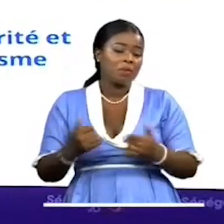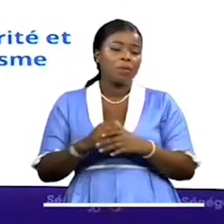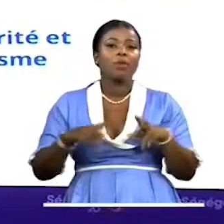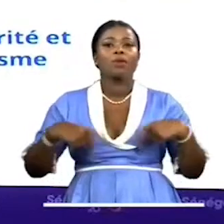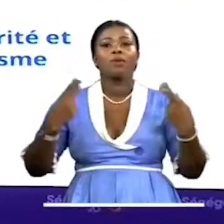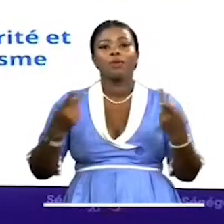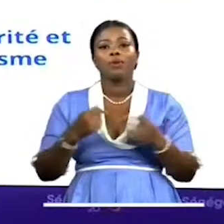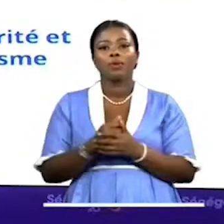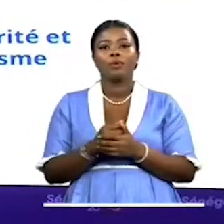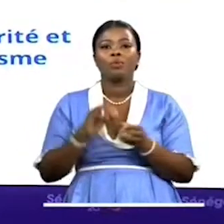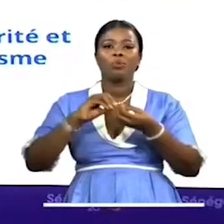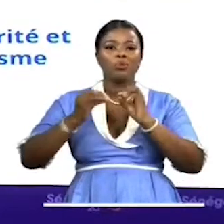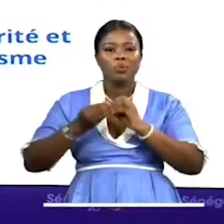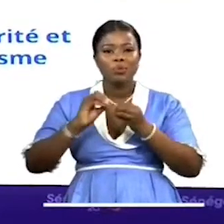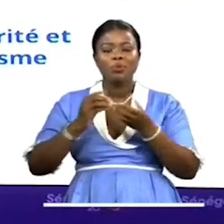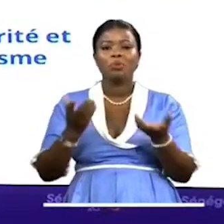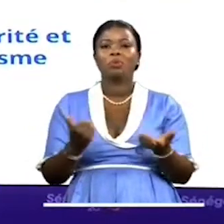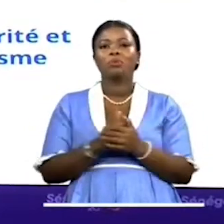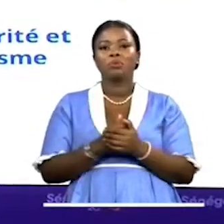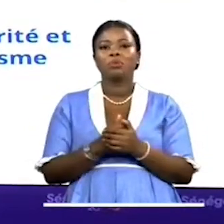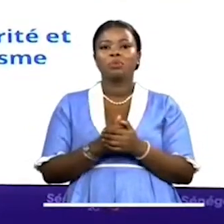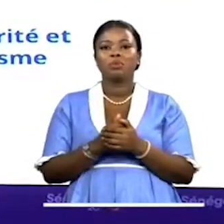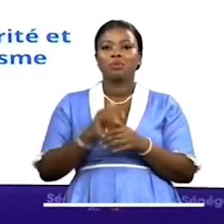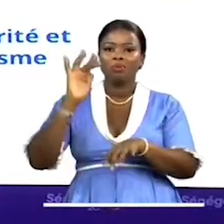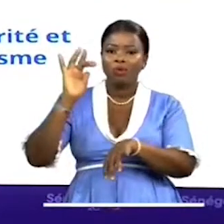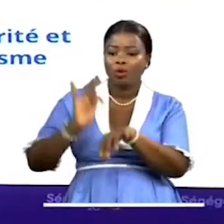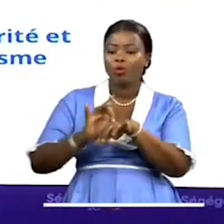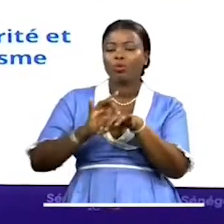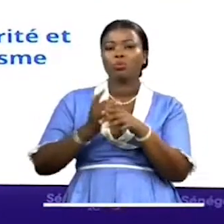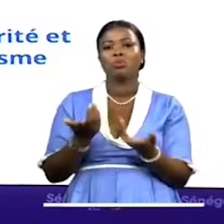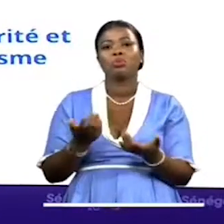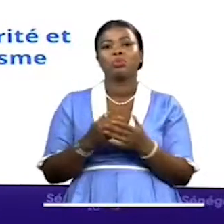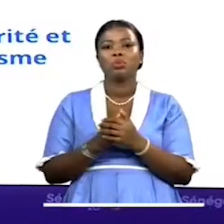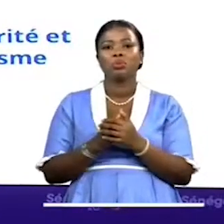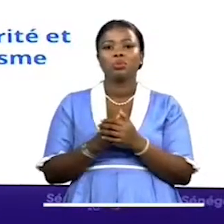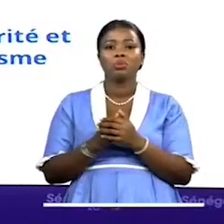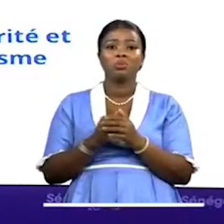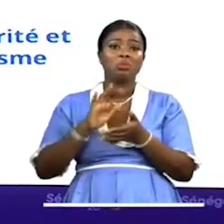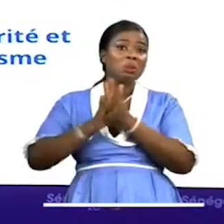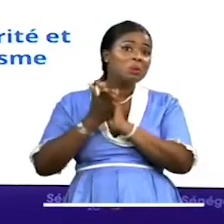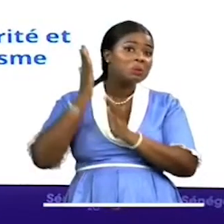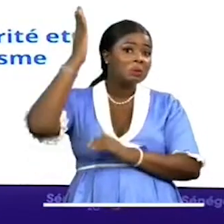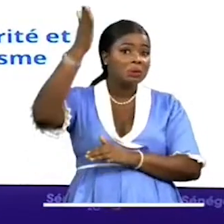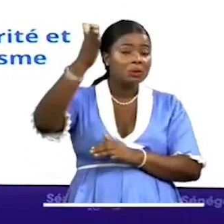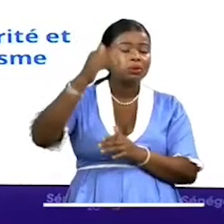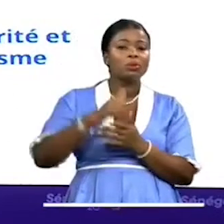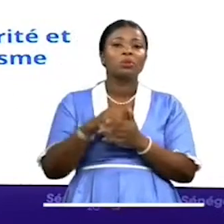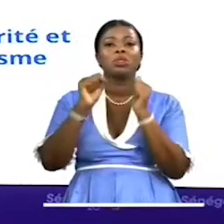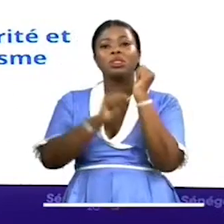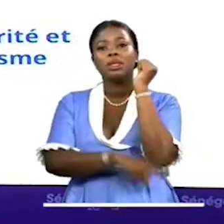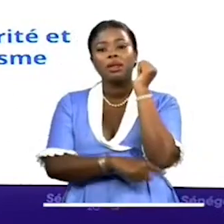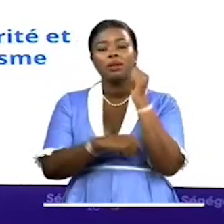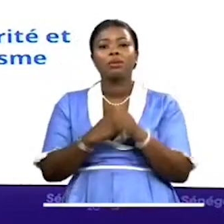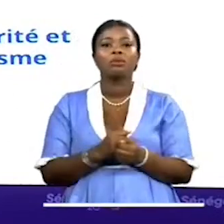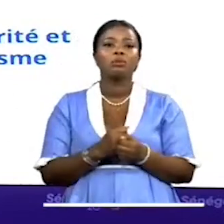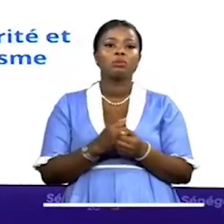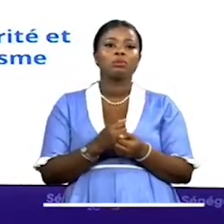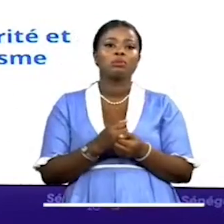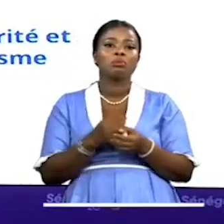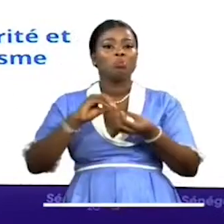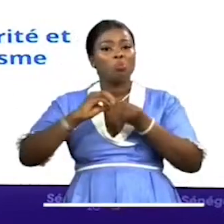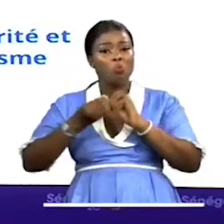les tensions internationales également qui affecte le devenir du Sénégal mais également la situation actuelle les dérèglements